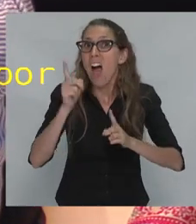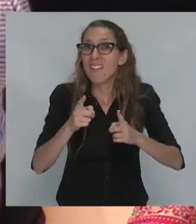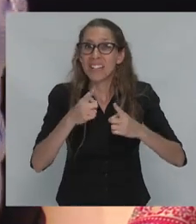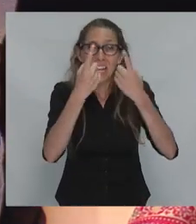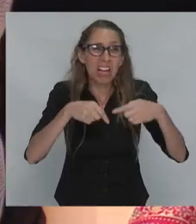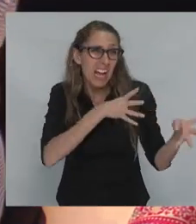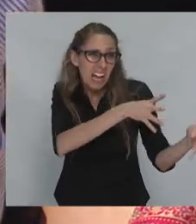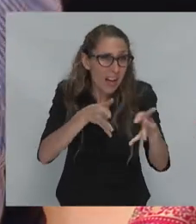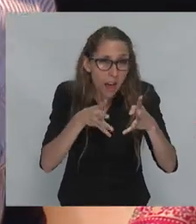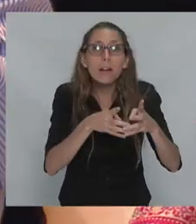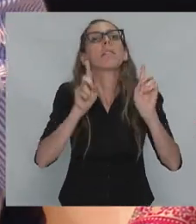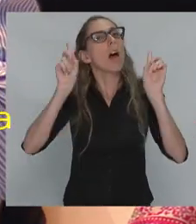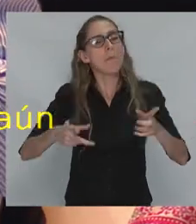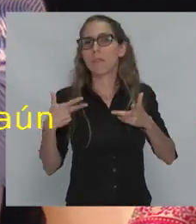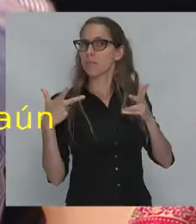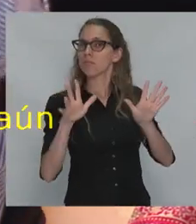que